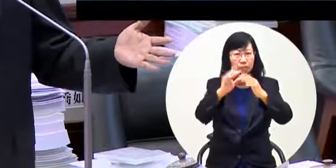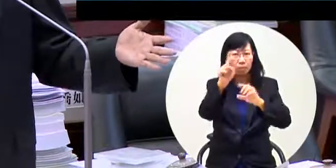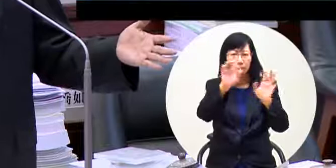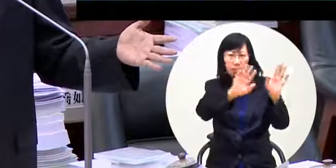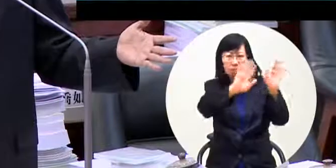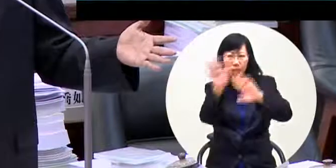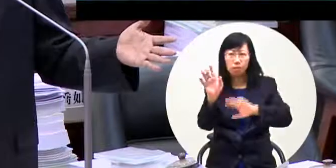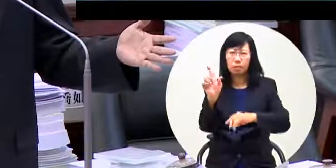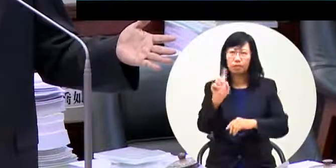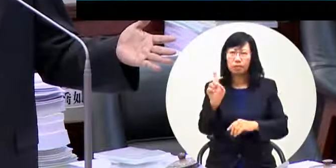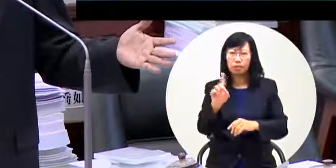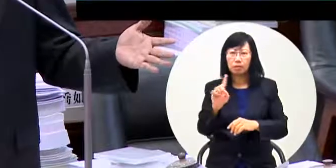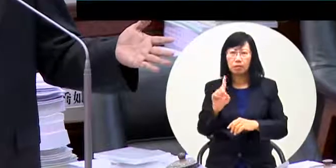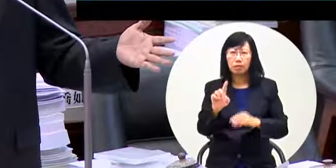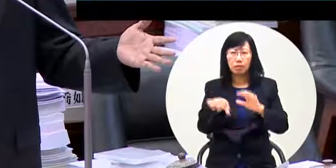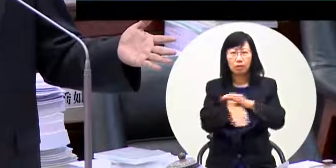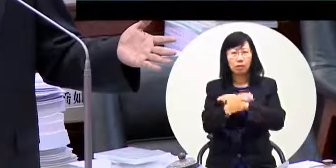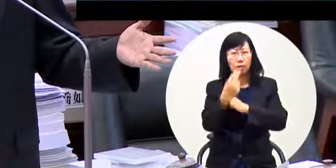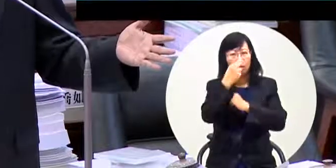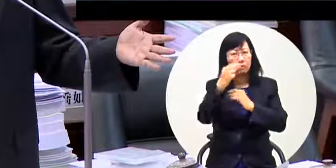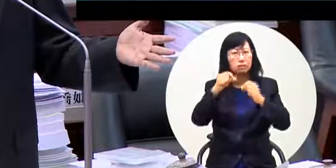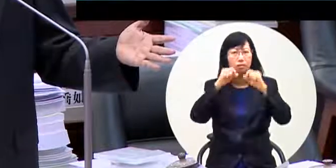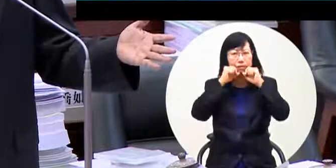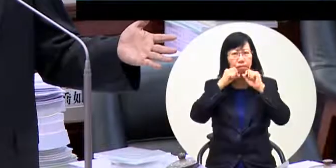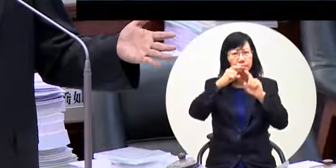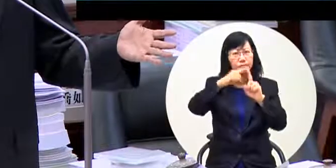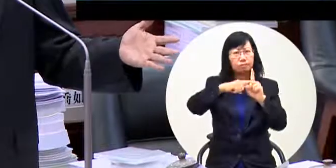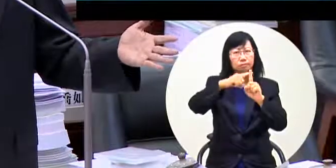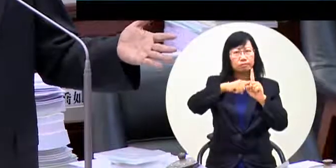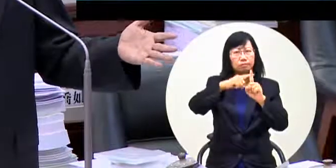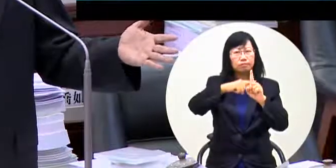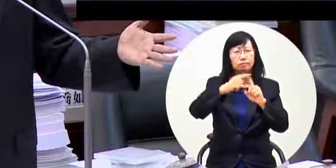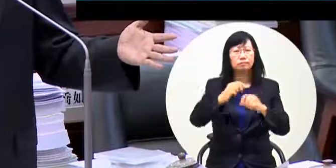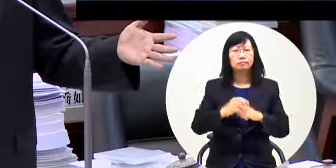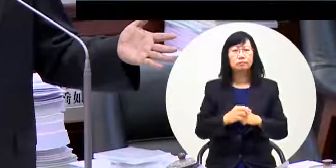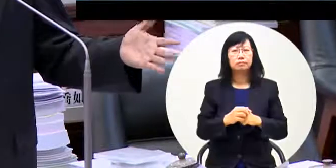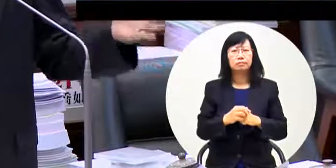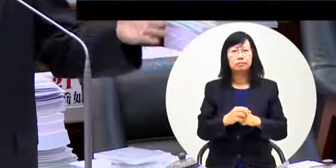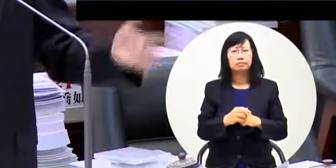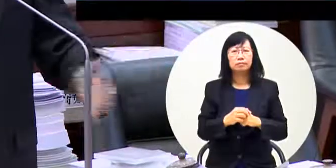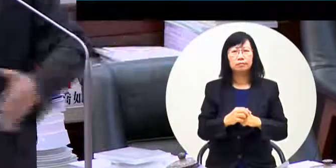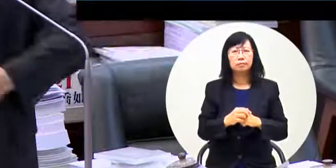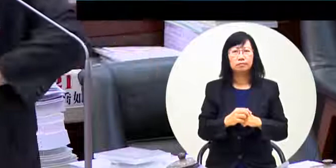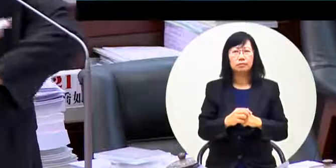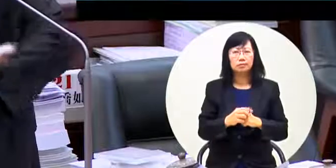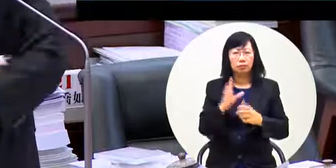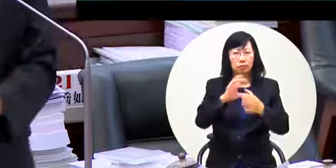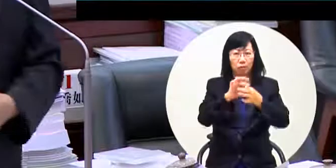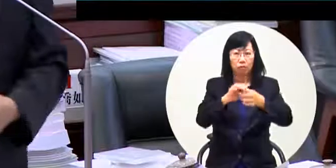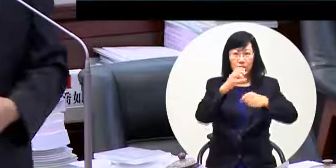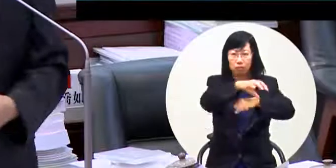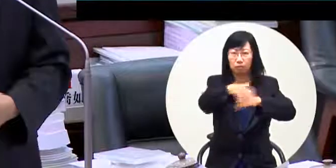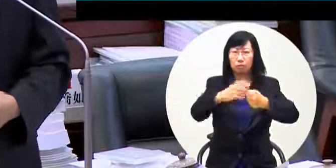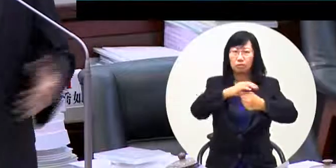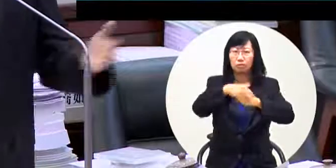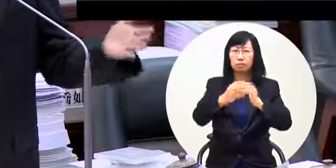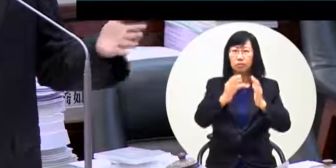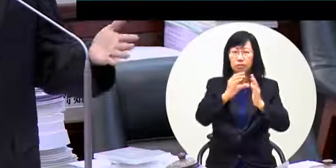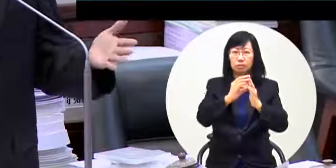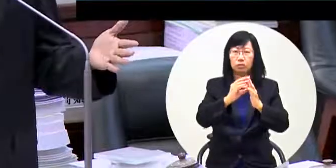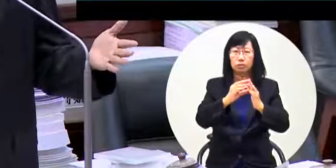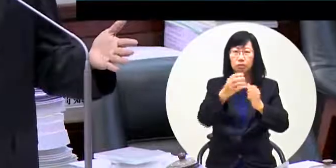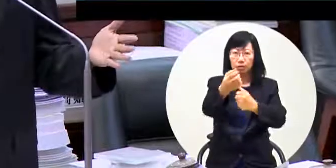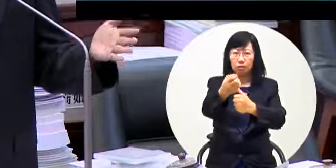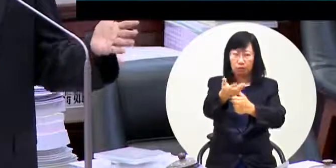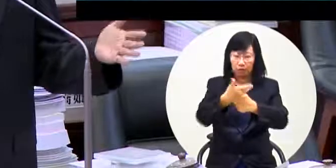质，我想这个是我们环保局给我的一个资料，这个资